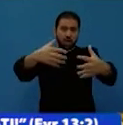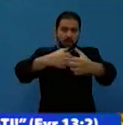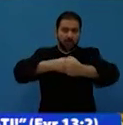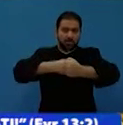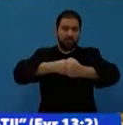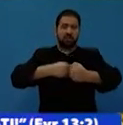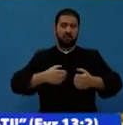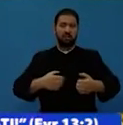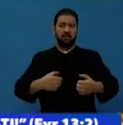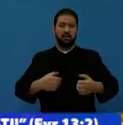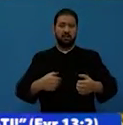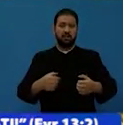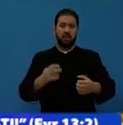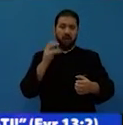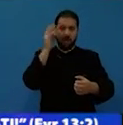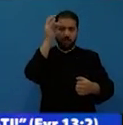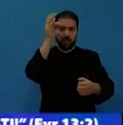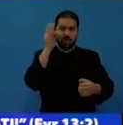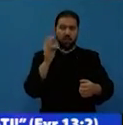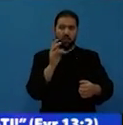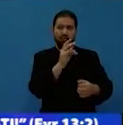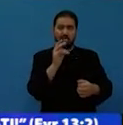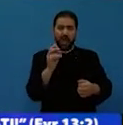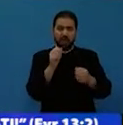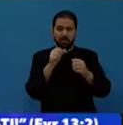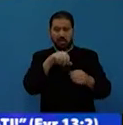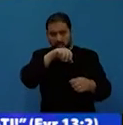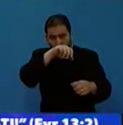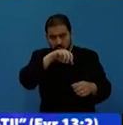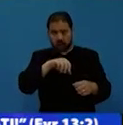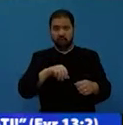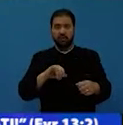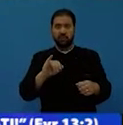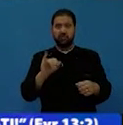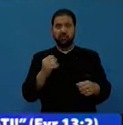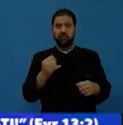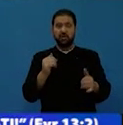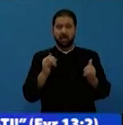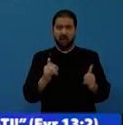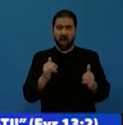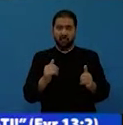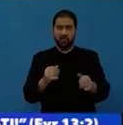Paisie, l-a binecuvântat, l-a sărutat și apoi, în acel